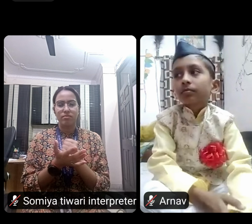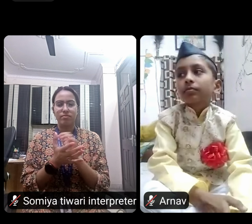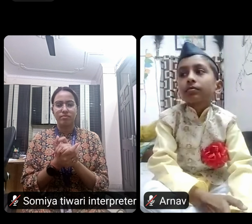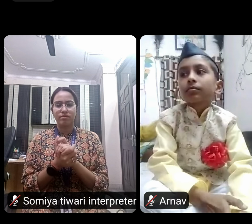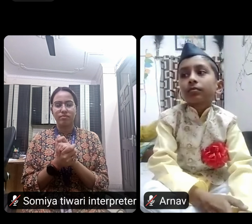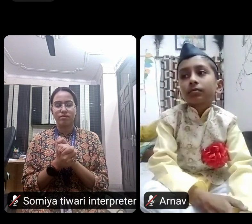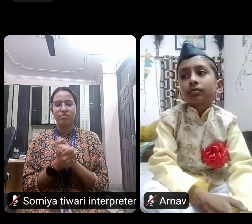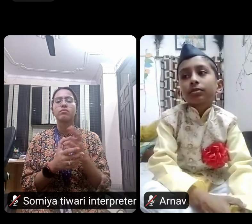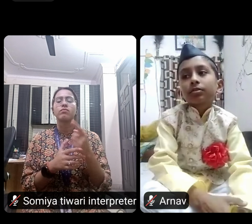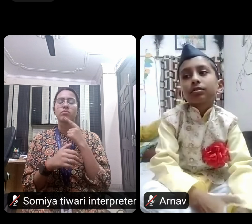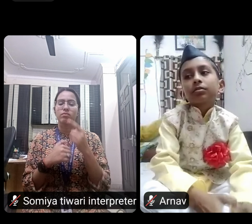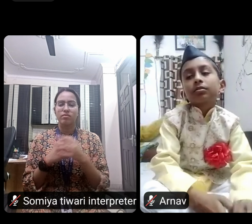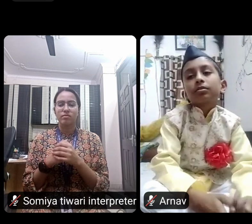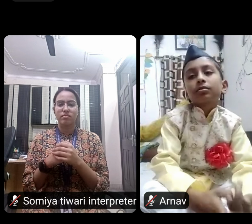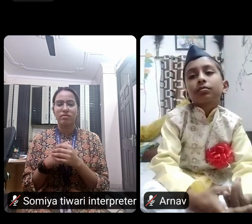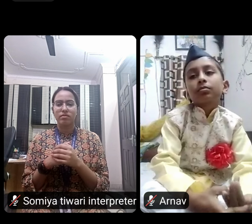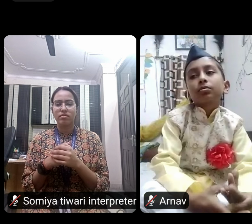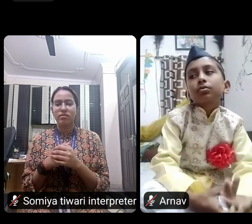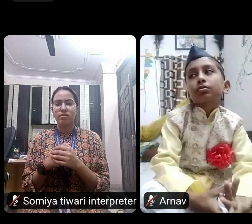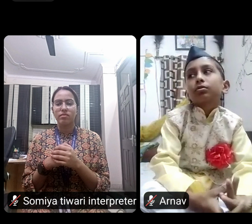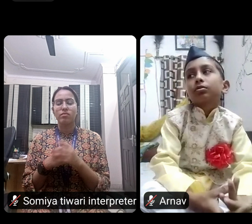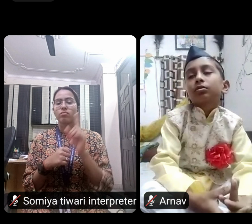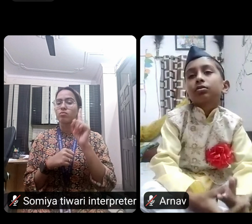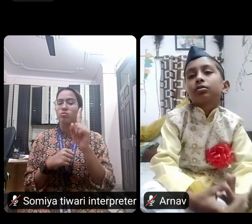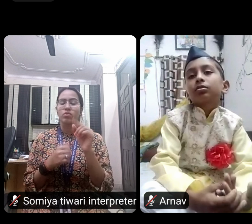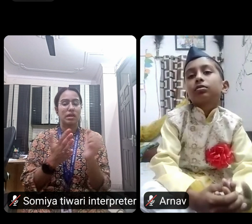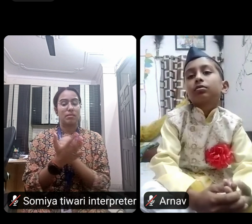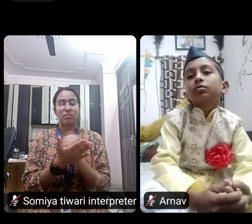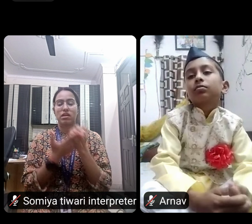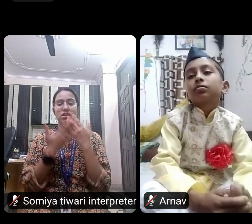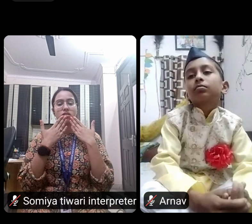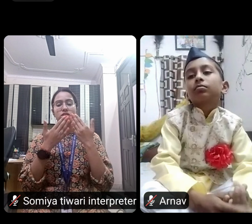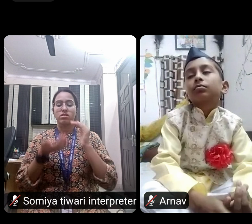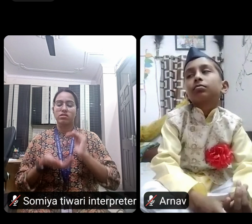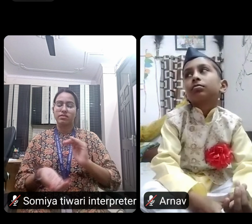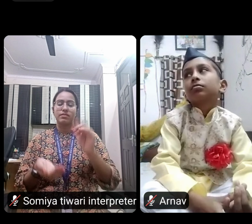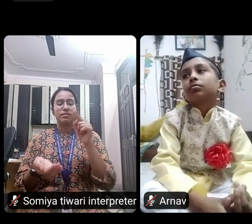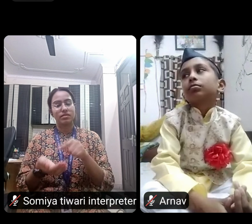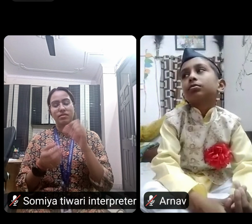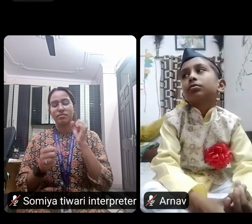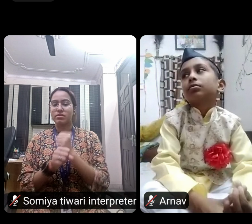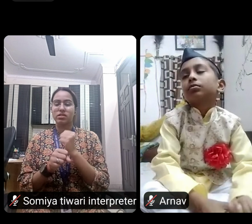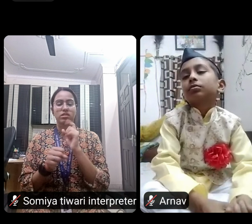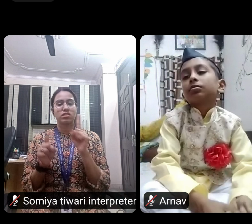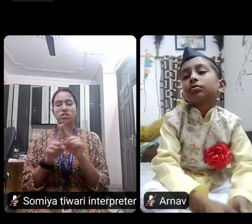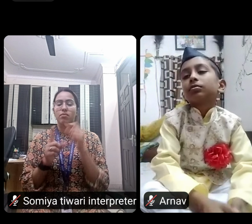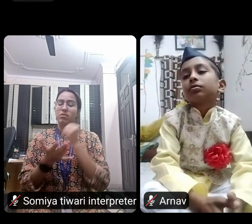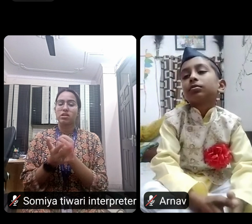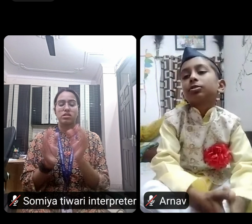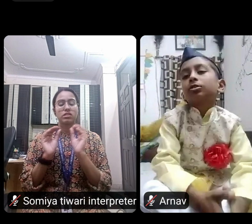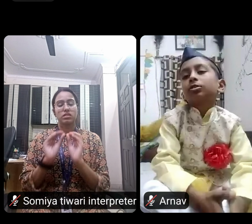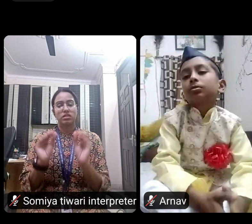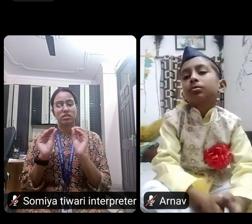बात को कंक्लूड करते हैं आपकी, कि एक तो मेहनत जरूर करनी पड़ेगी और करनी चाहिए। दूसरी बात ये